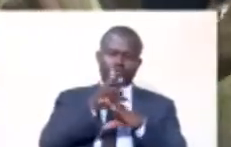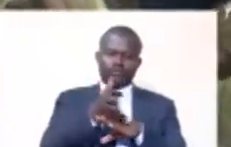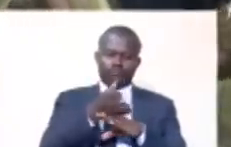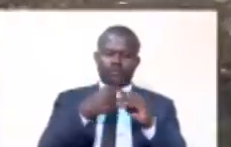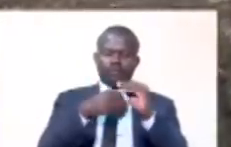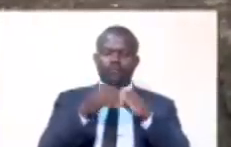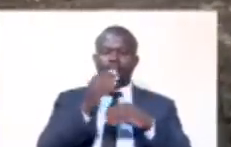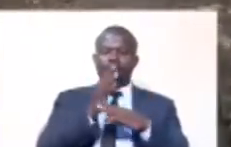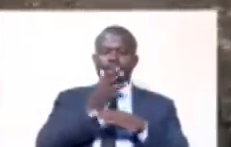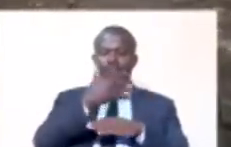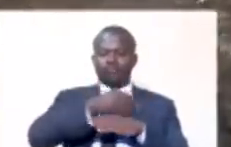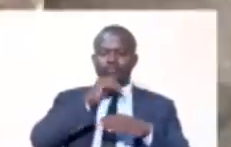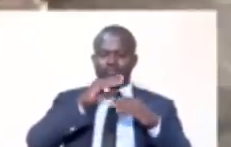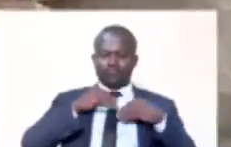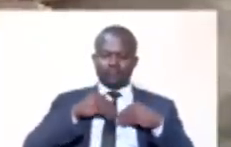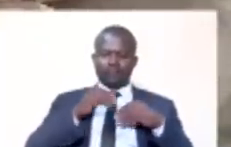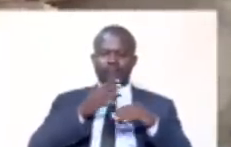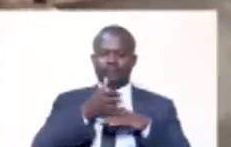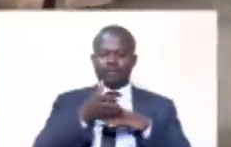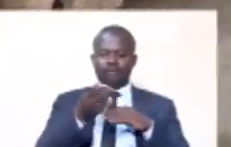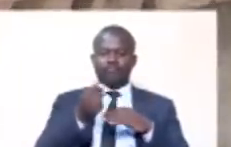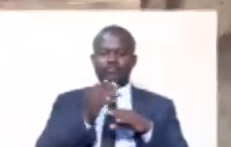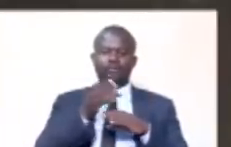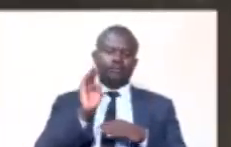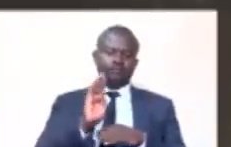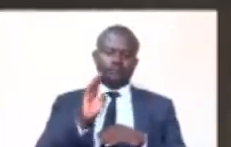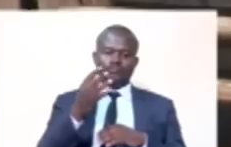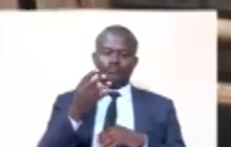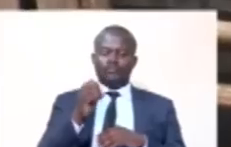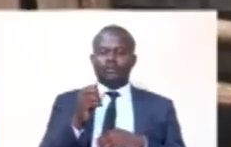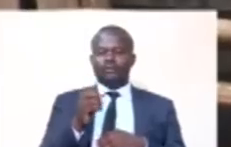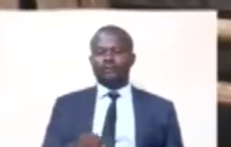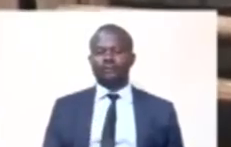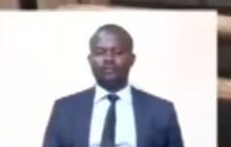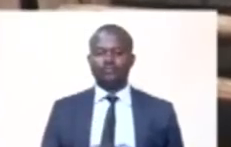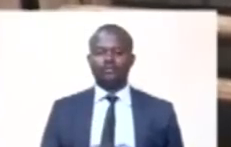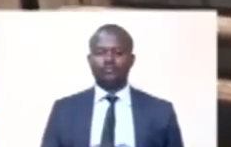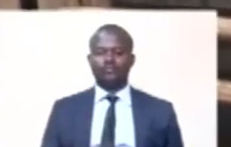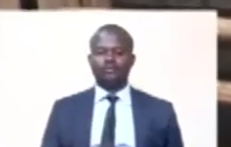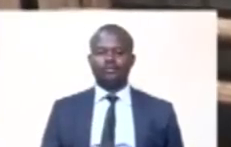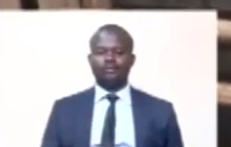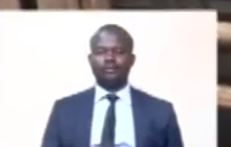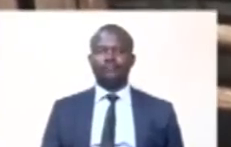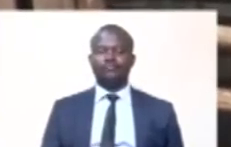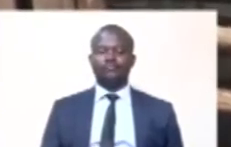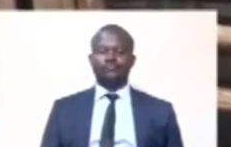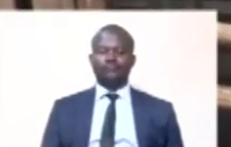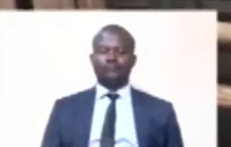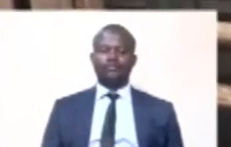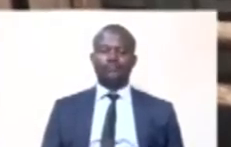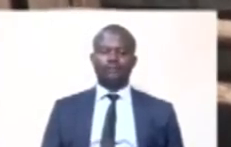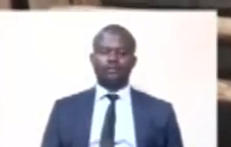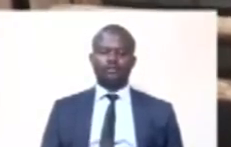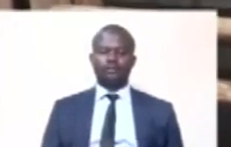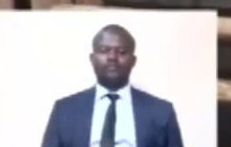butemewe. Ni imishinga yatwaye amafaranga agana na miliyoni 40,200,000. Uvuga ngo twari twarahombeye mu mipaka, ubu rero